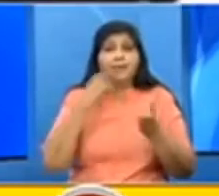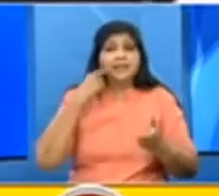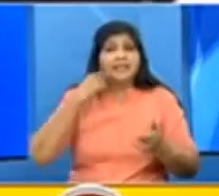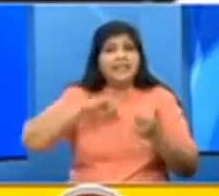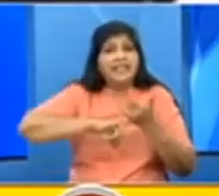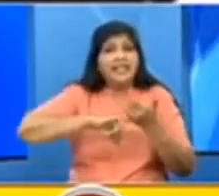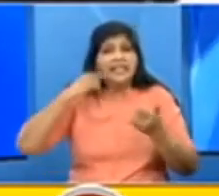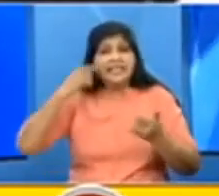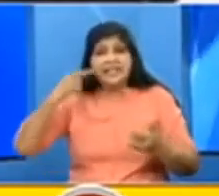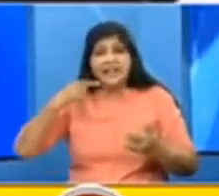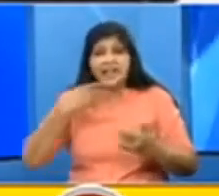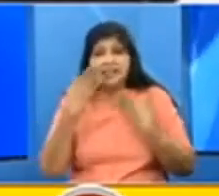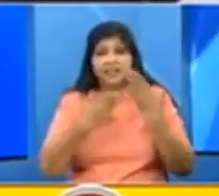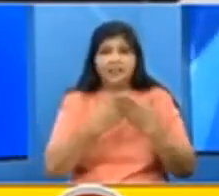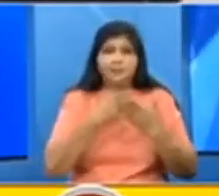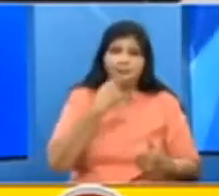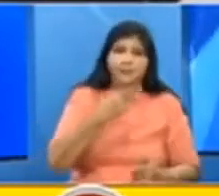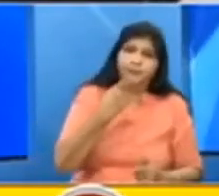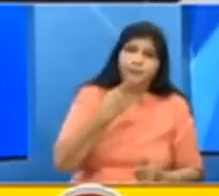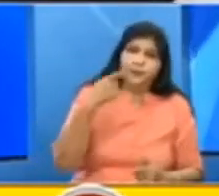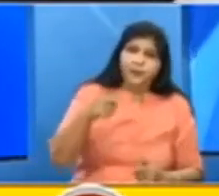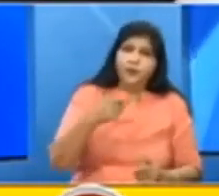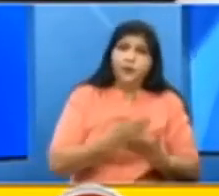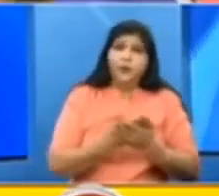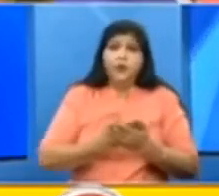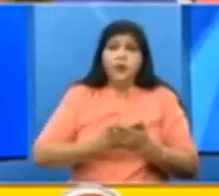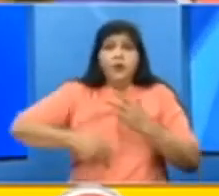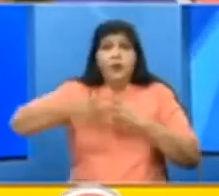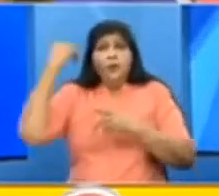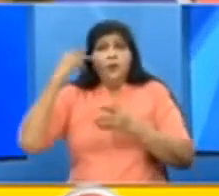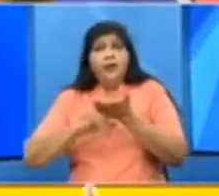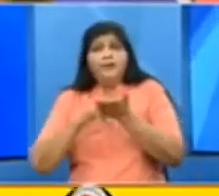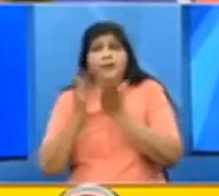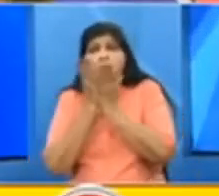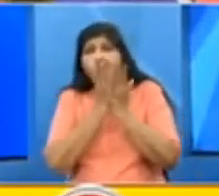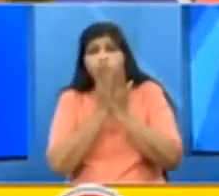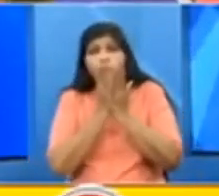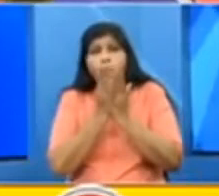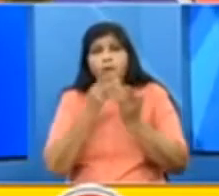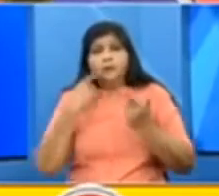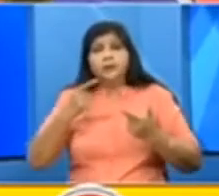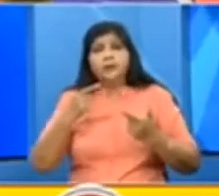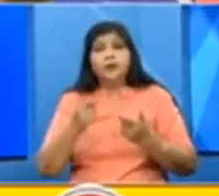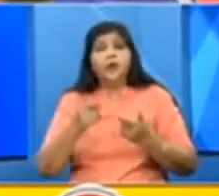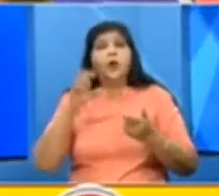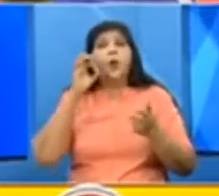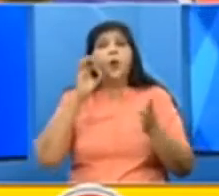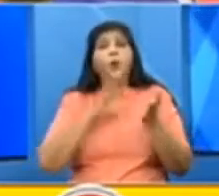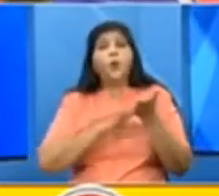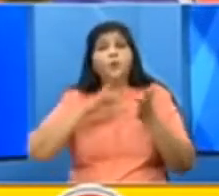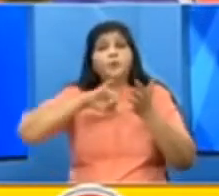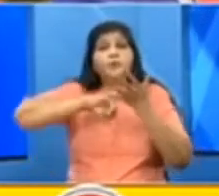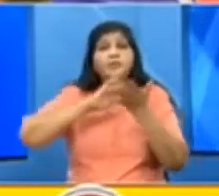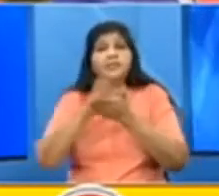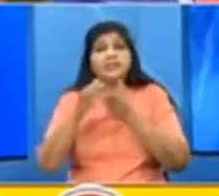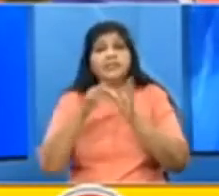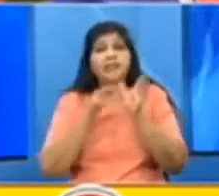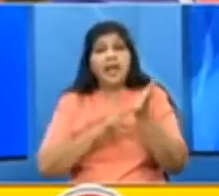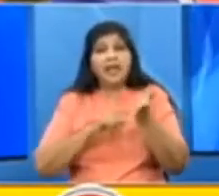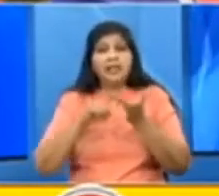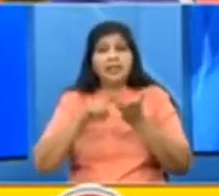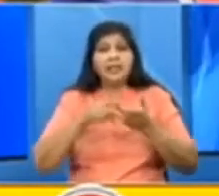बोले, उन्होंने वेदों का उल्लेख किया और ओम शांति शांति शांति के